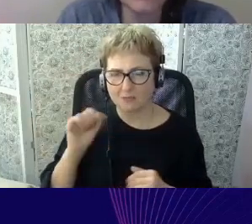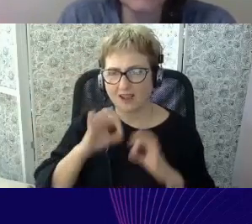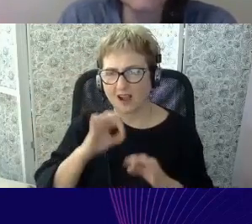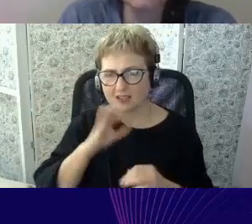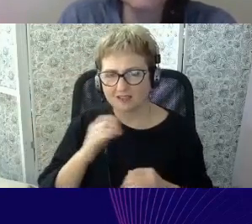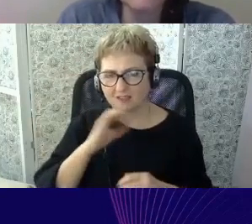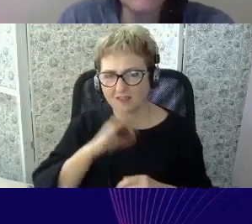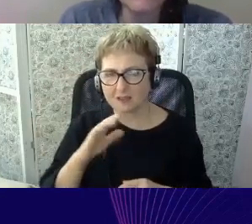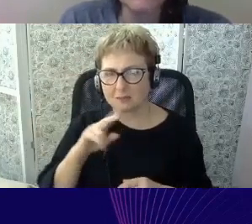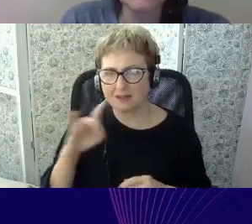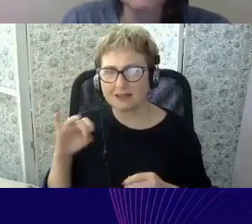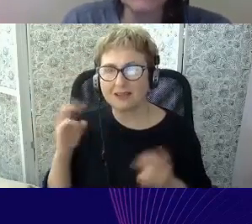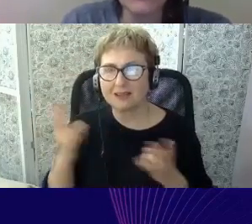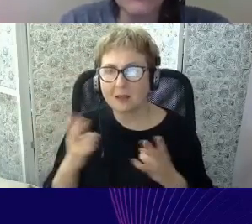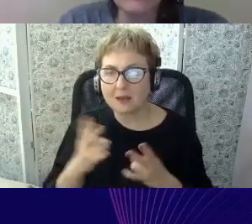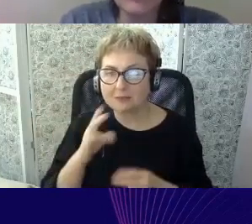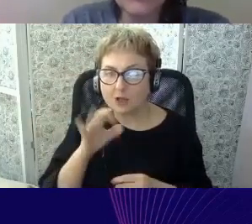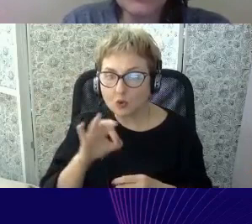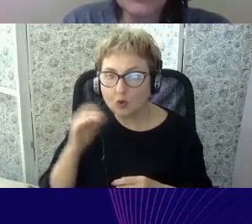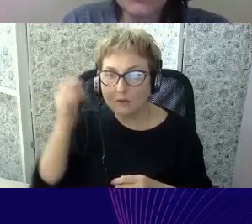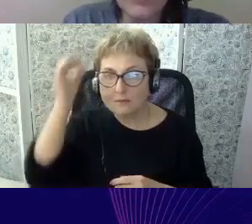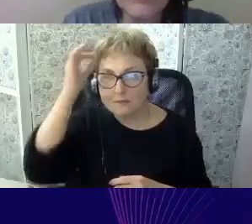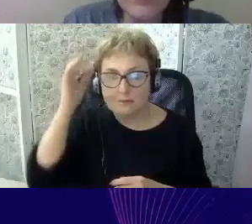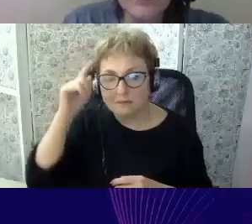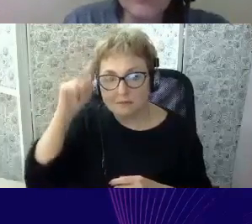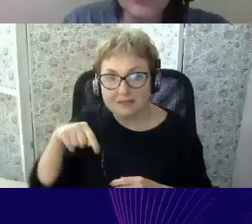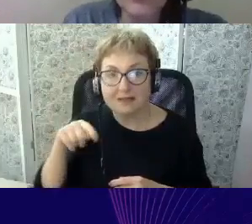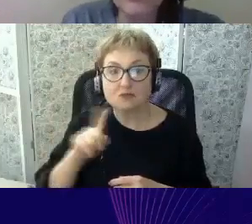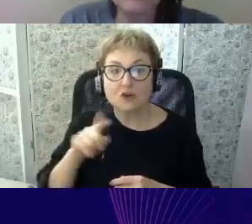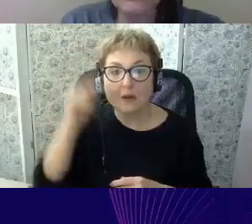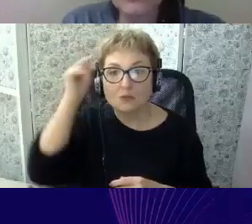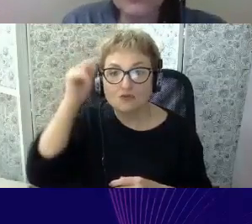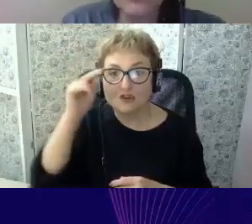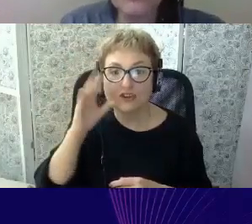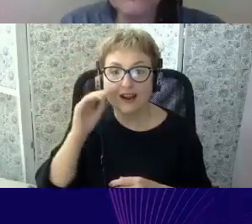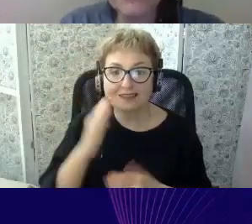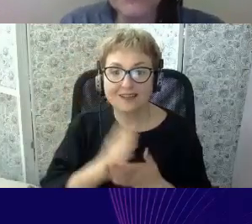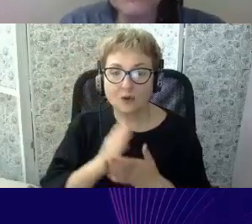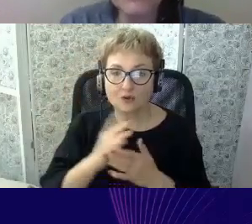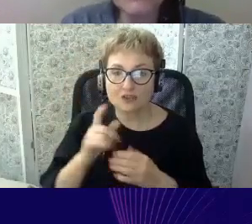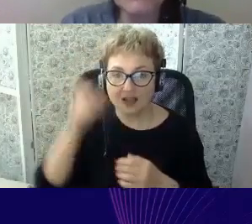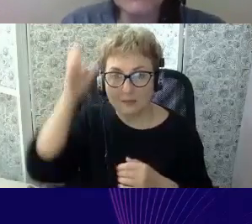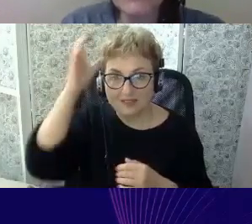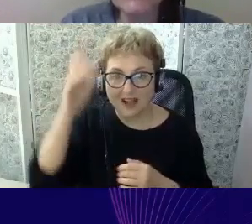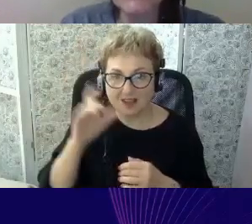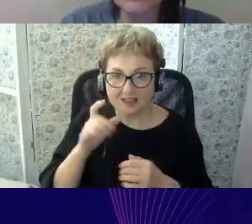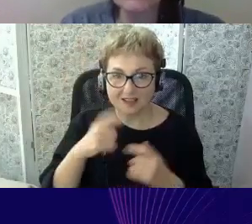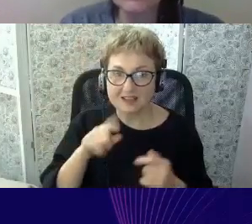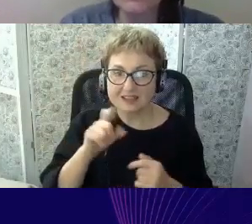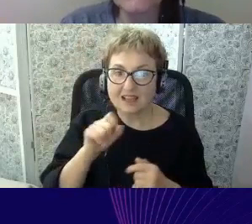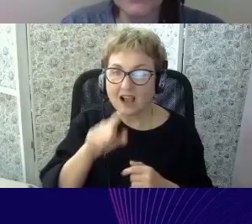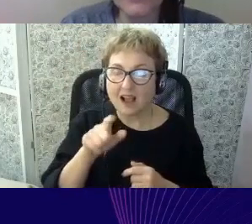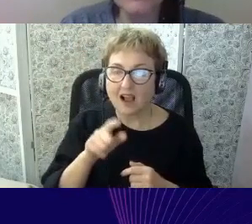да, при необходимости. Но помним, что когда обучающийся находится в условиях образовательной организации, ответственность за